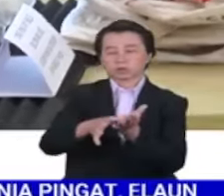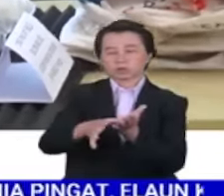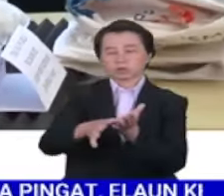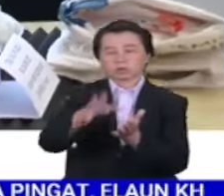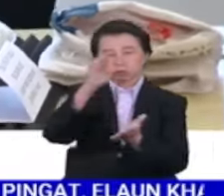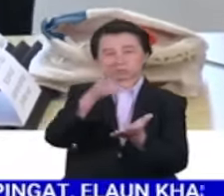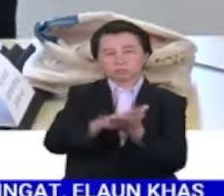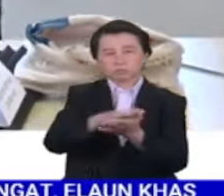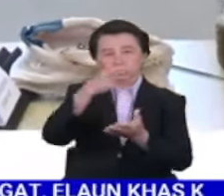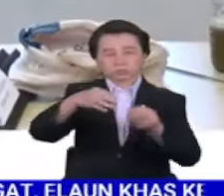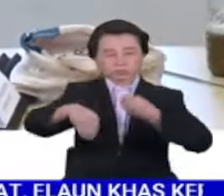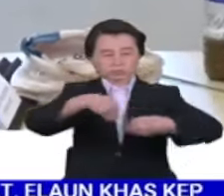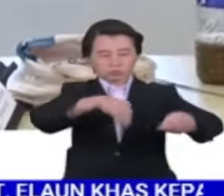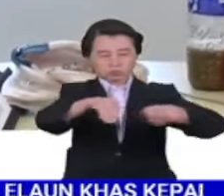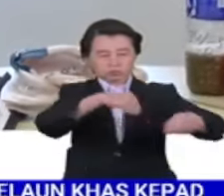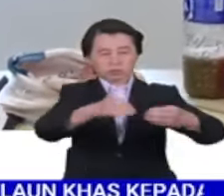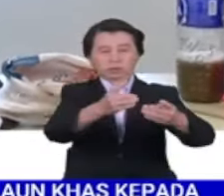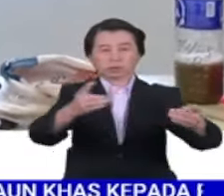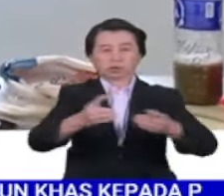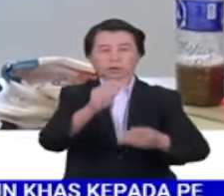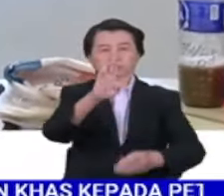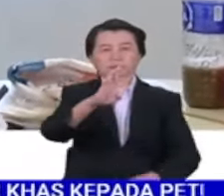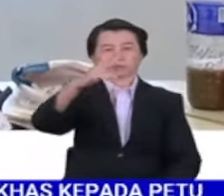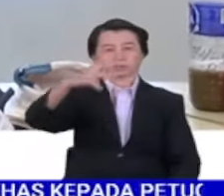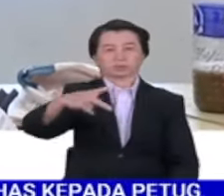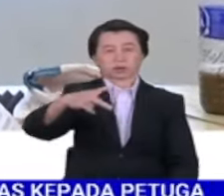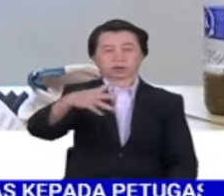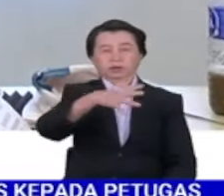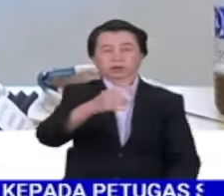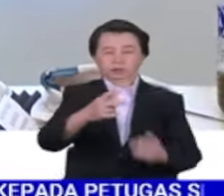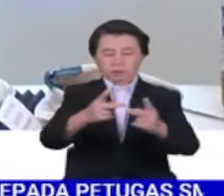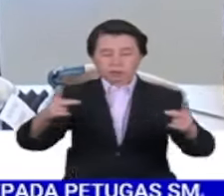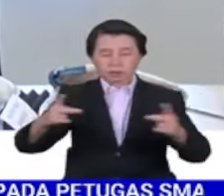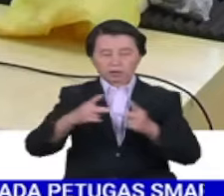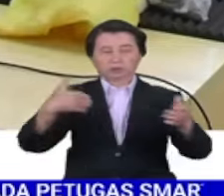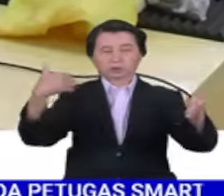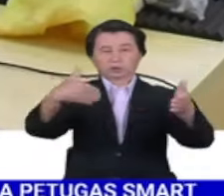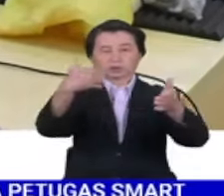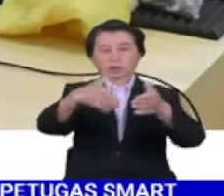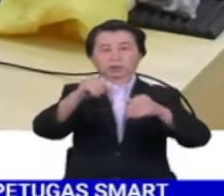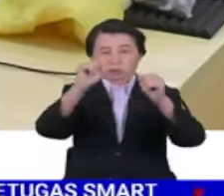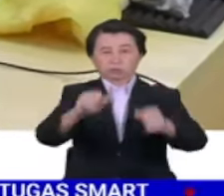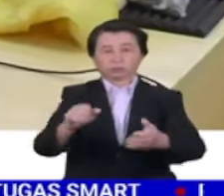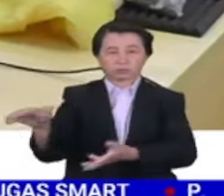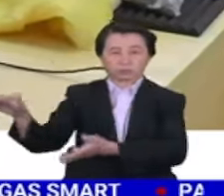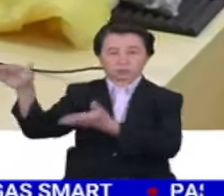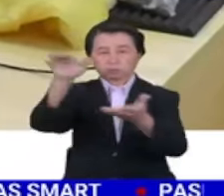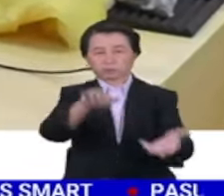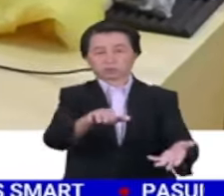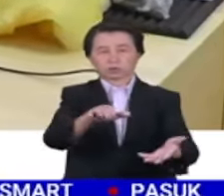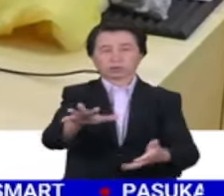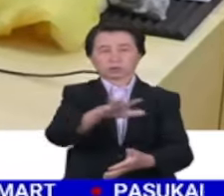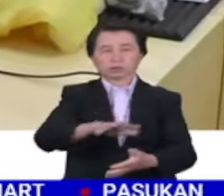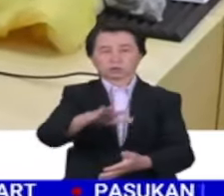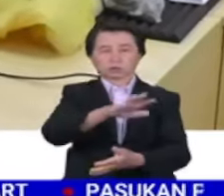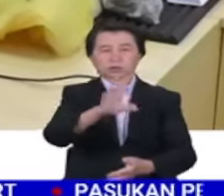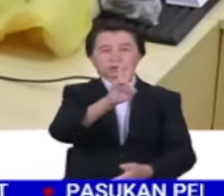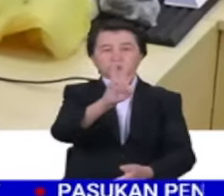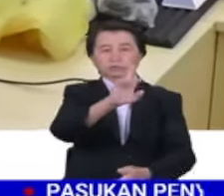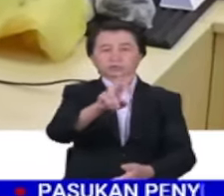dipercayai untuk dipasarkan di daerah Batu Pahat serta kawasan perampiran dan mampu dibekalkan kepada kira-kira